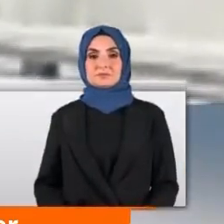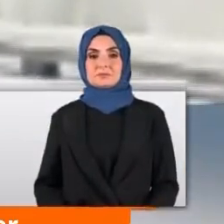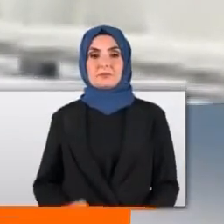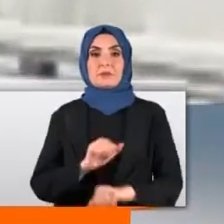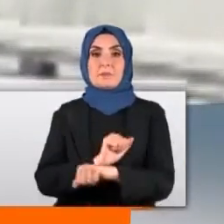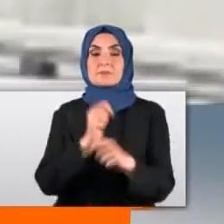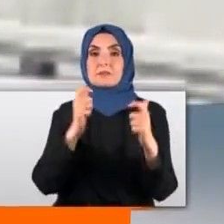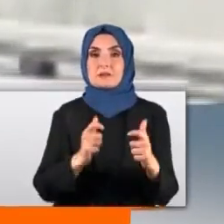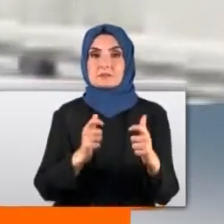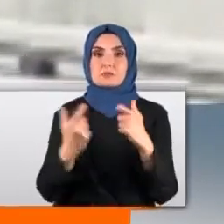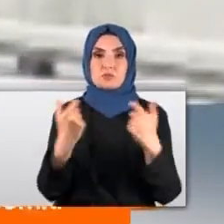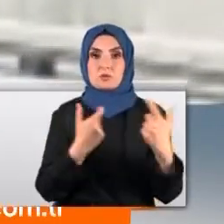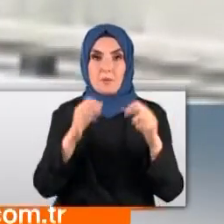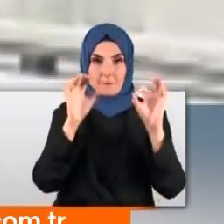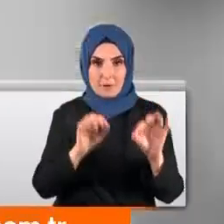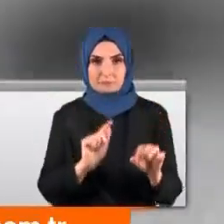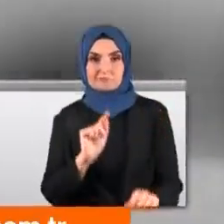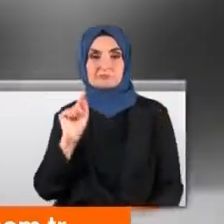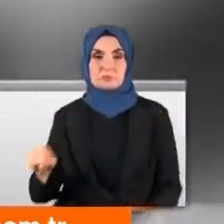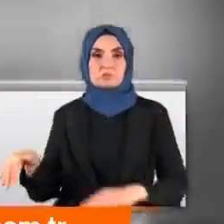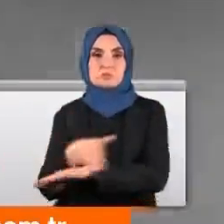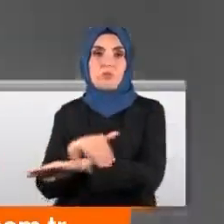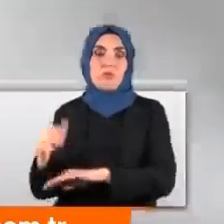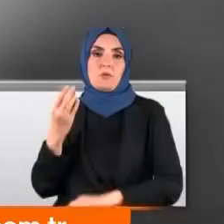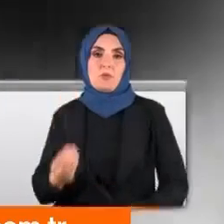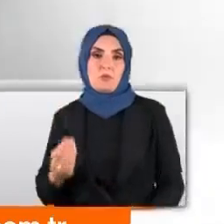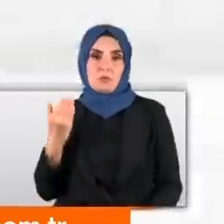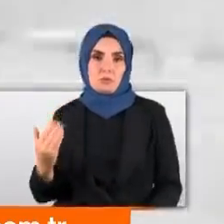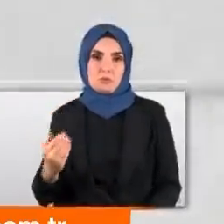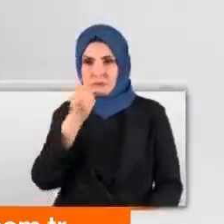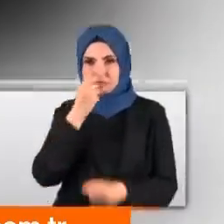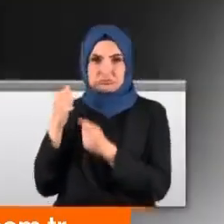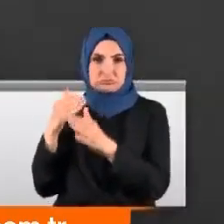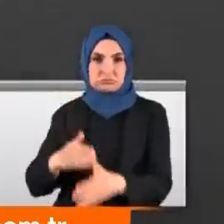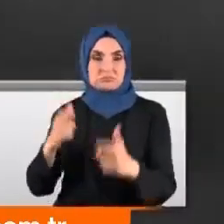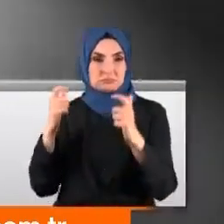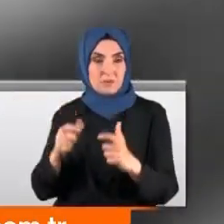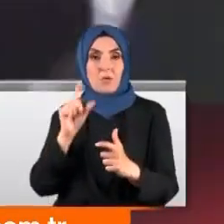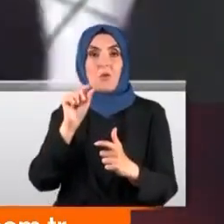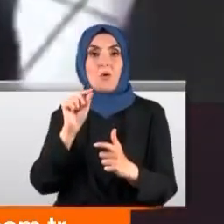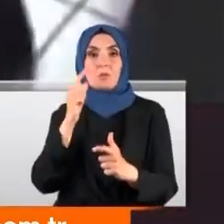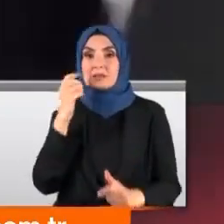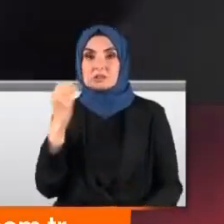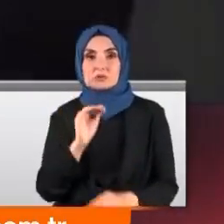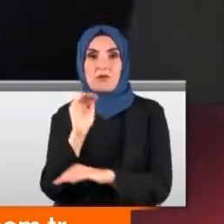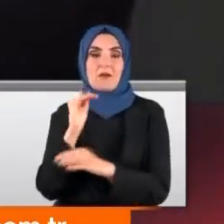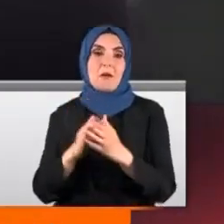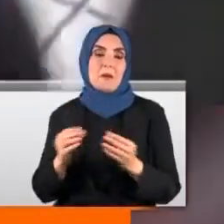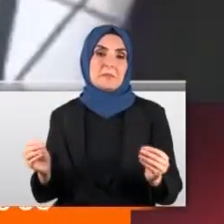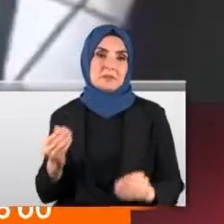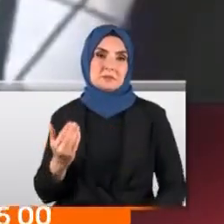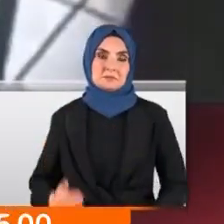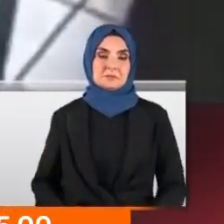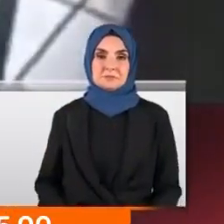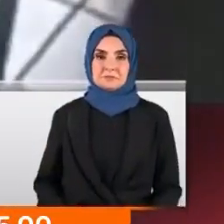Hapishanede başlayan çatışma sokaklara sıçradı. Kenti kana bulayan çete savaşında 11 kişi hayatını kaybetti.